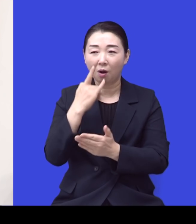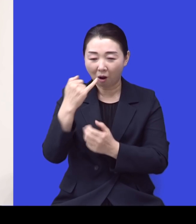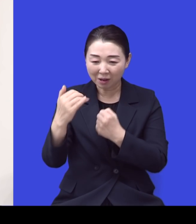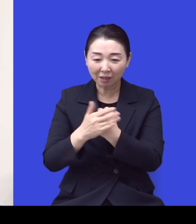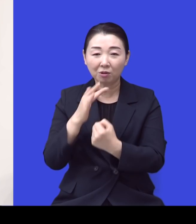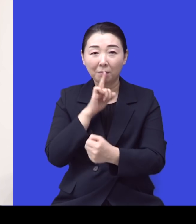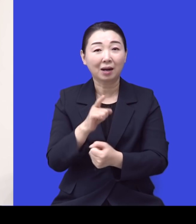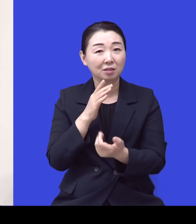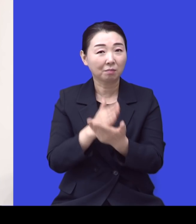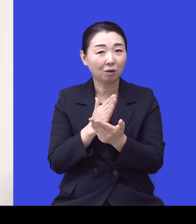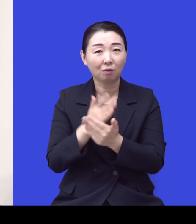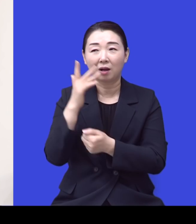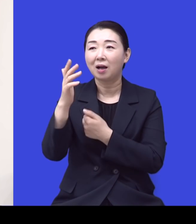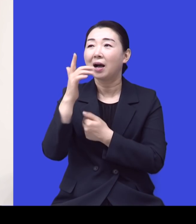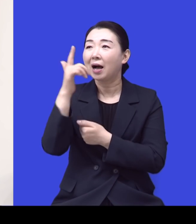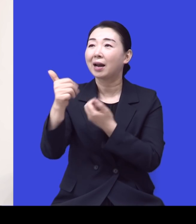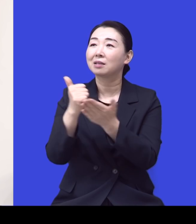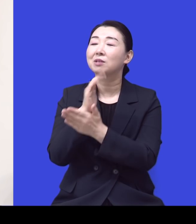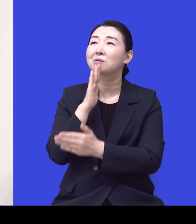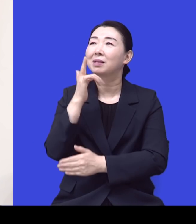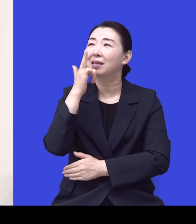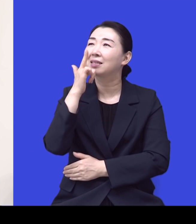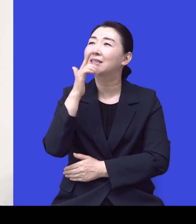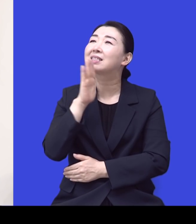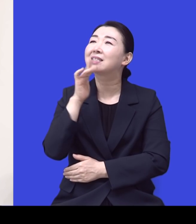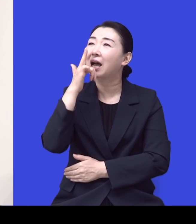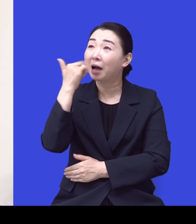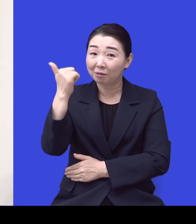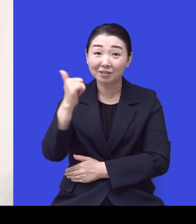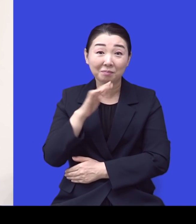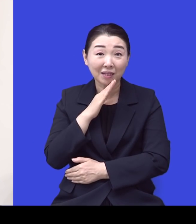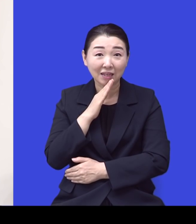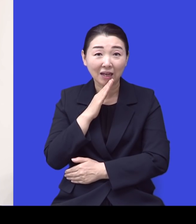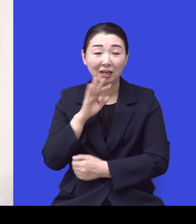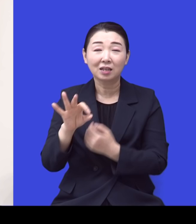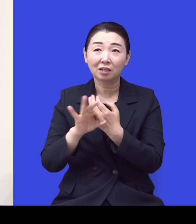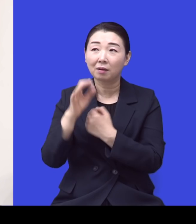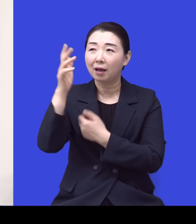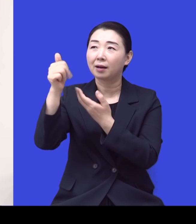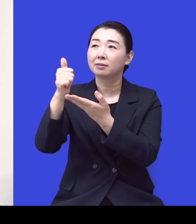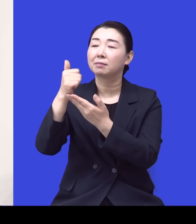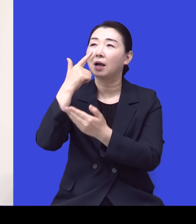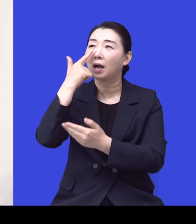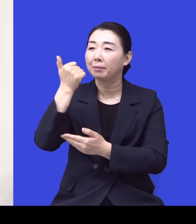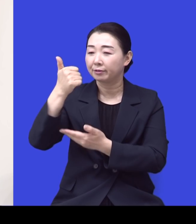하나님이 진짜 내 아버지라면은 내가